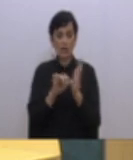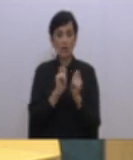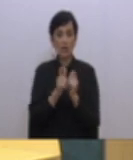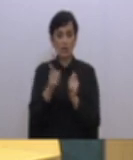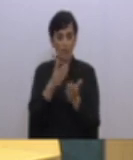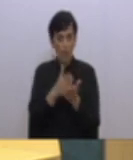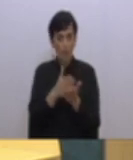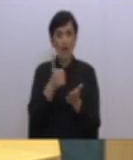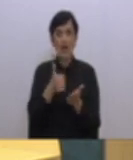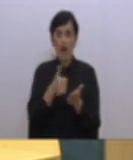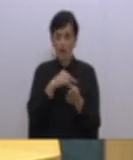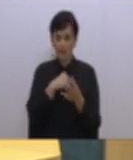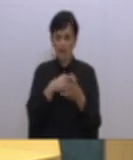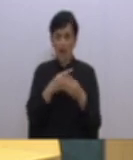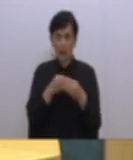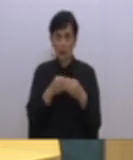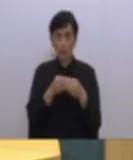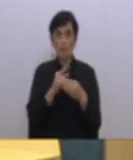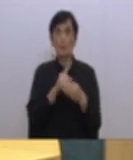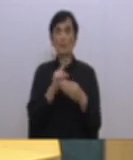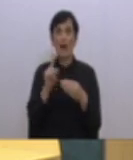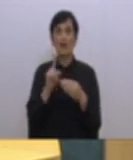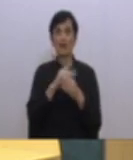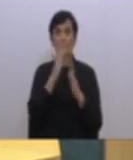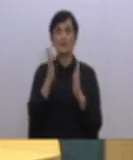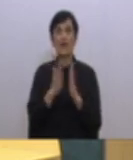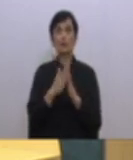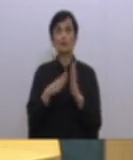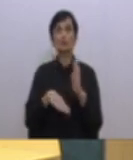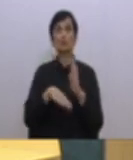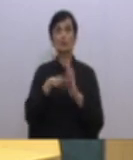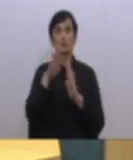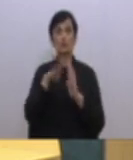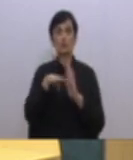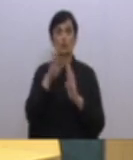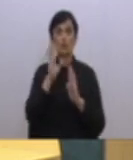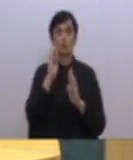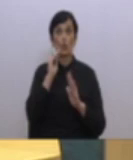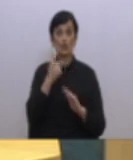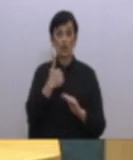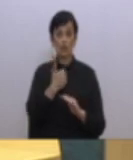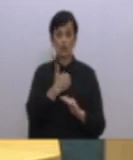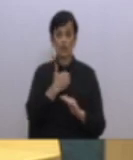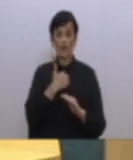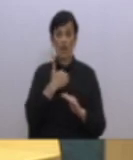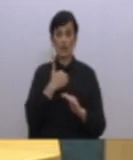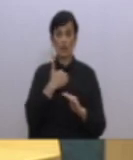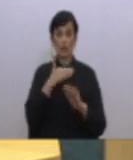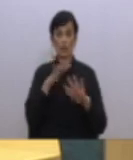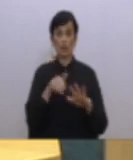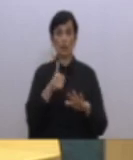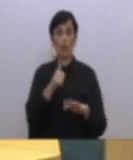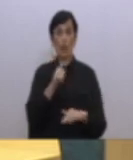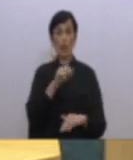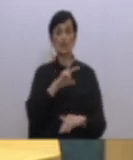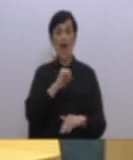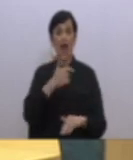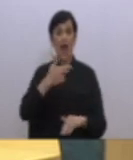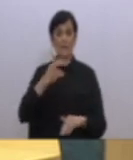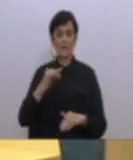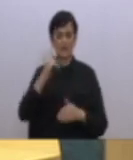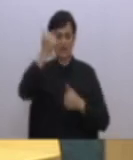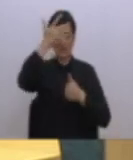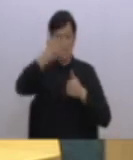încargă toată și umnopt. Mă gără să arătă să jobia, câte se mitu metru să ceva în cuvinte pozițiunile vă rugurți. Habi, da, gaftă centrii, da,